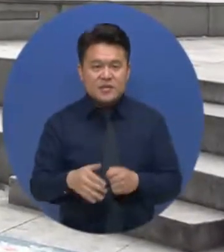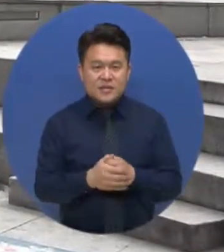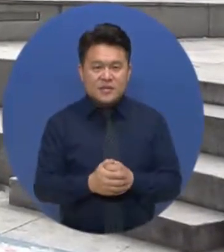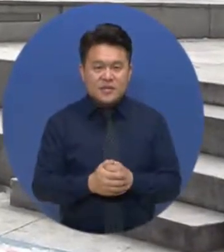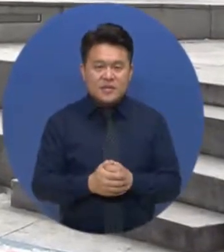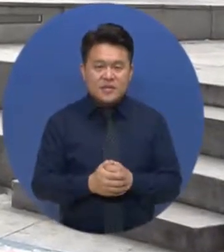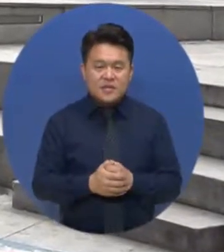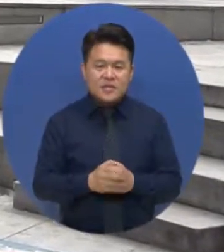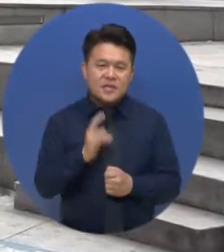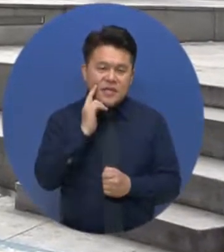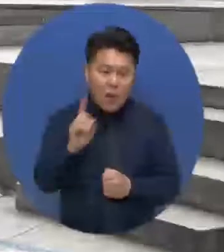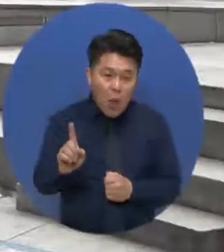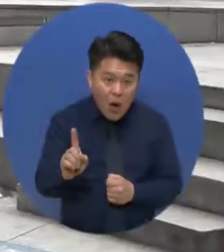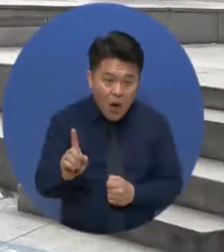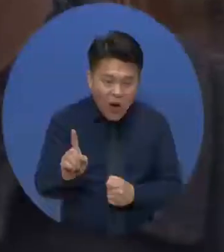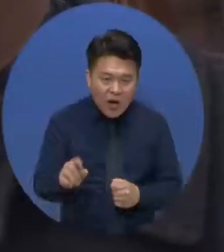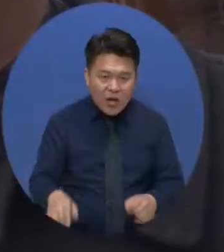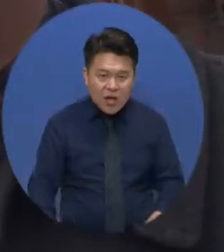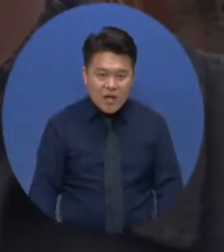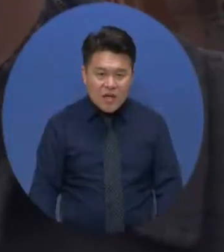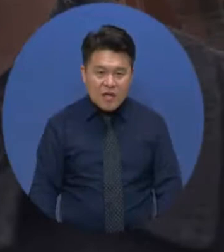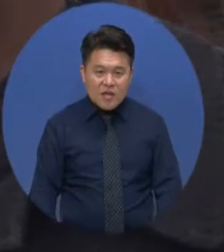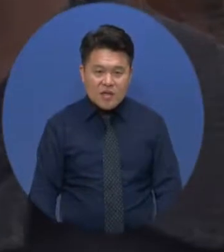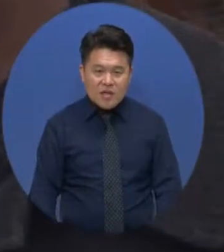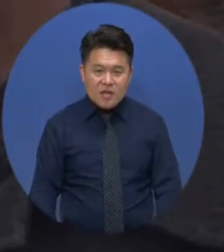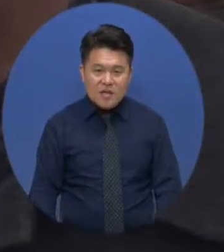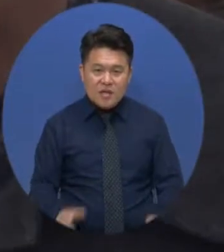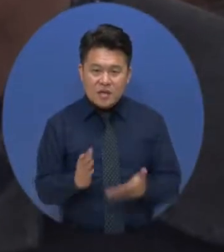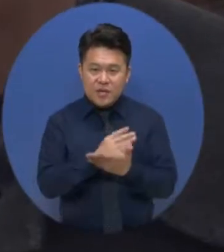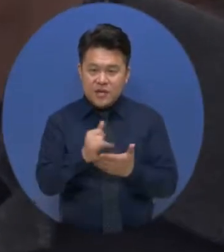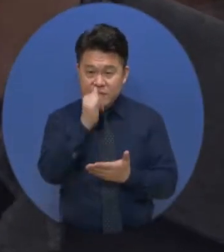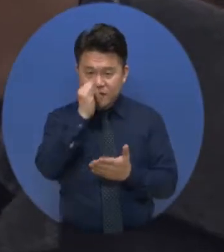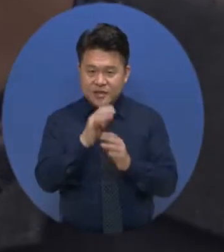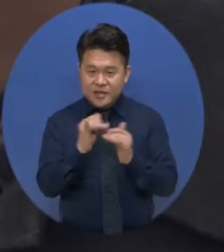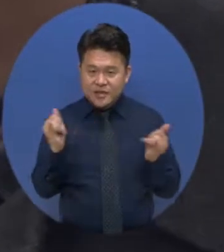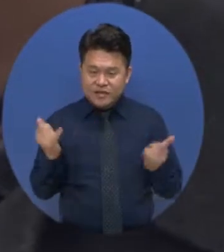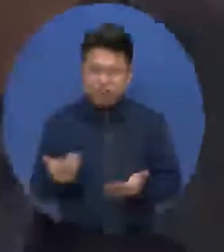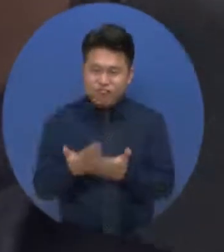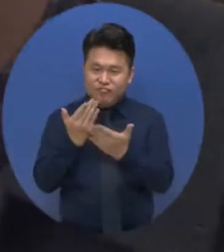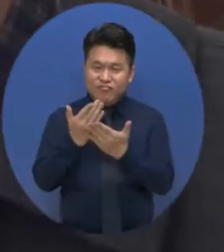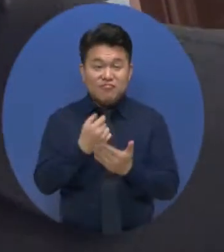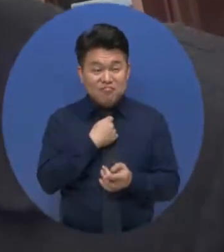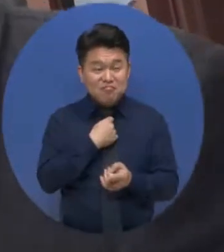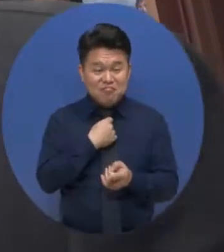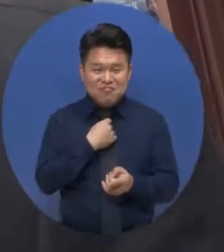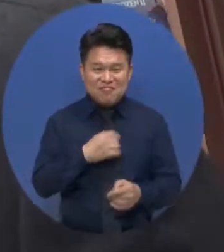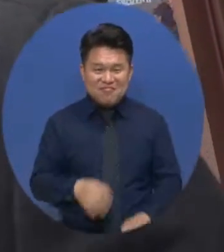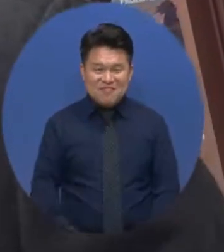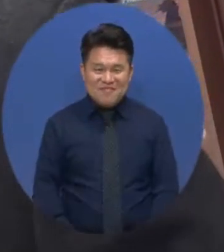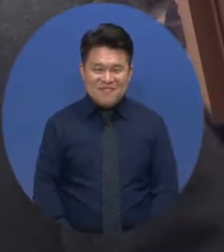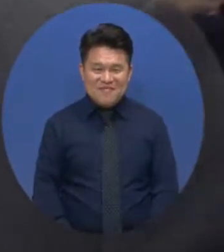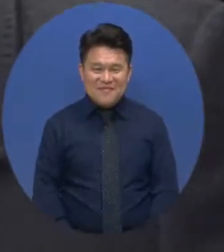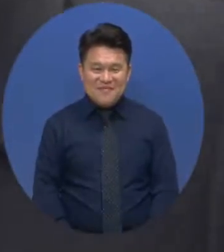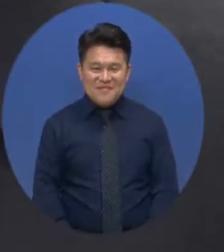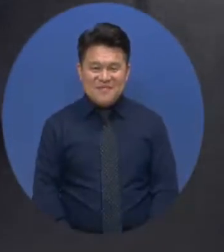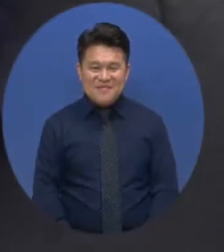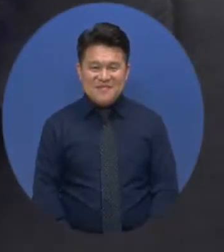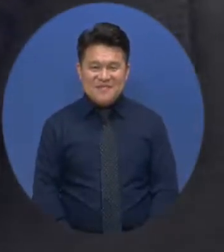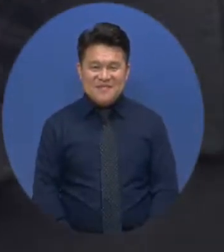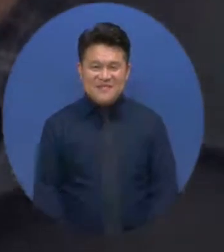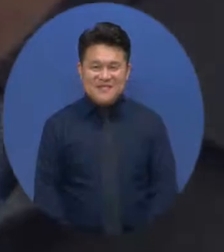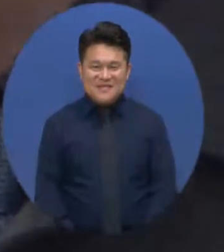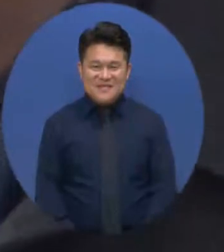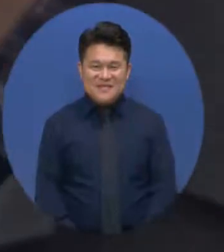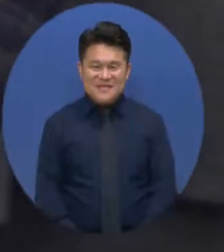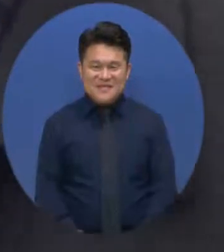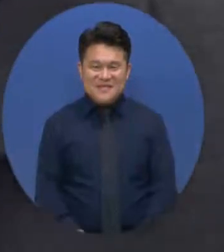너무 심하면은 전쟁 근절력이냐고요. 예, 그런 사람으로 예 네. 자리 예, 사실 제가 이렇게